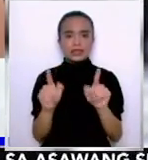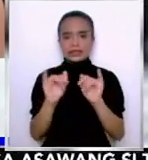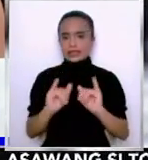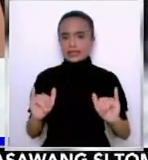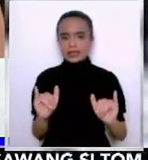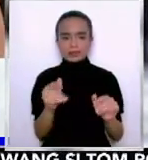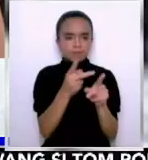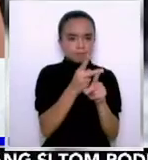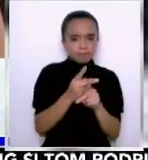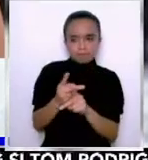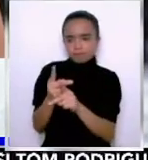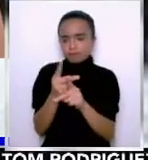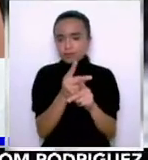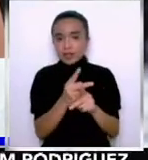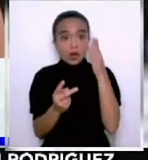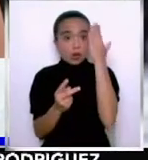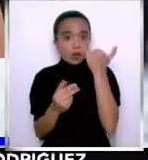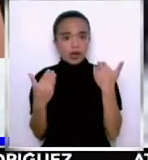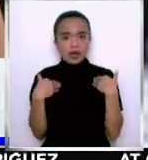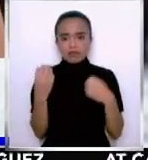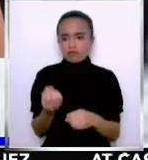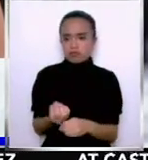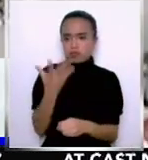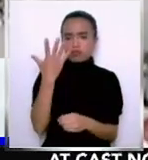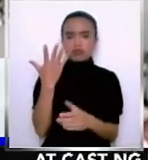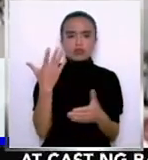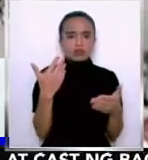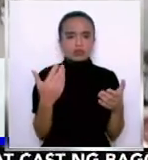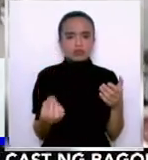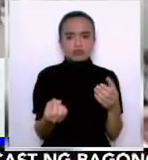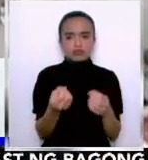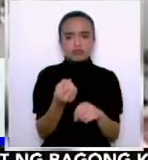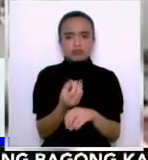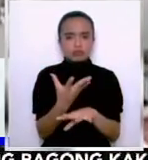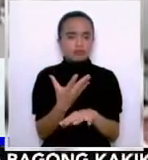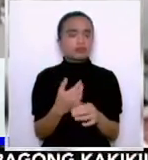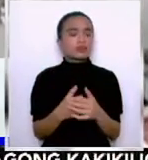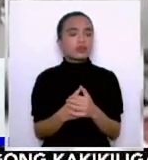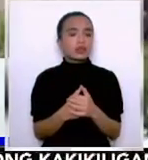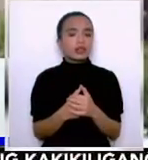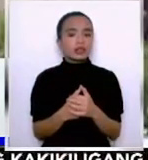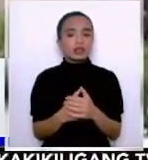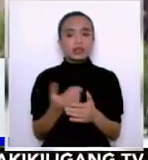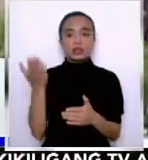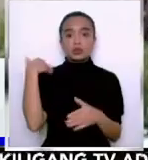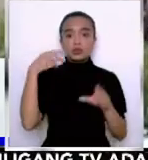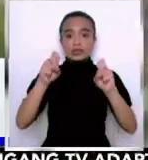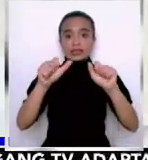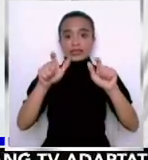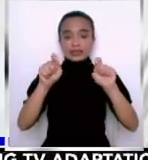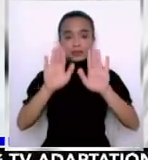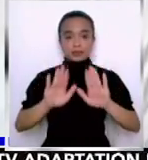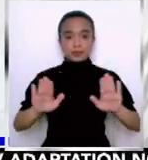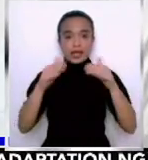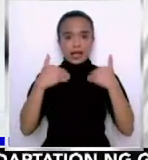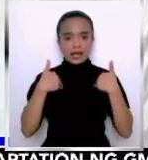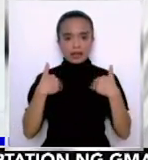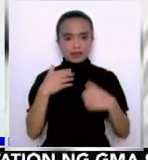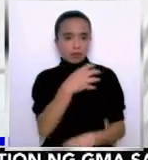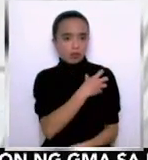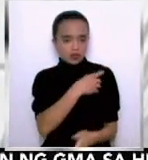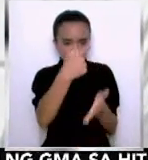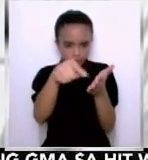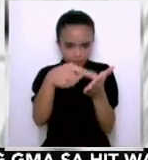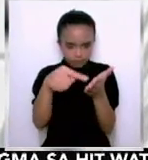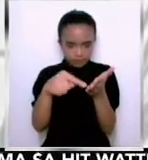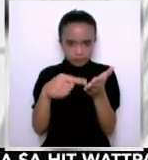na rin sa mga bomb threats sa mga kalapit na lugar. Noong nakaraang weekend pa nagpatupad ng border control. Samantala, handa